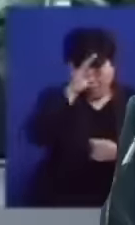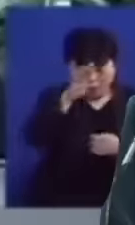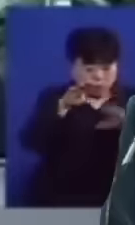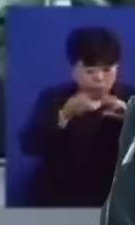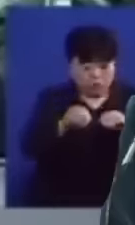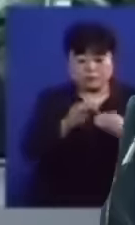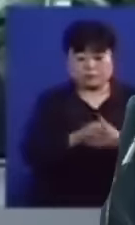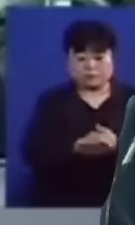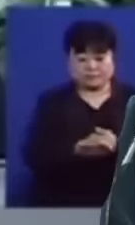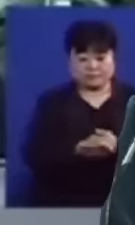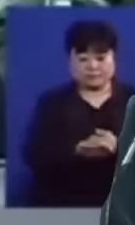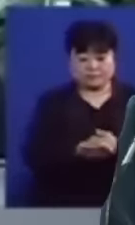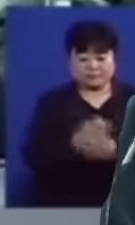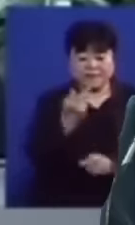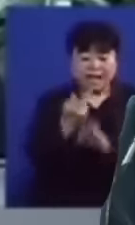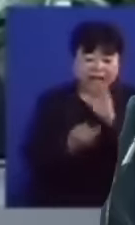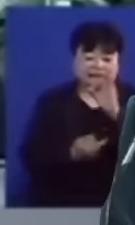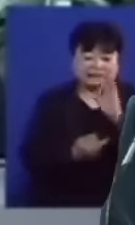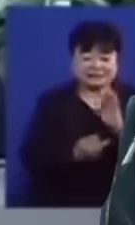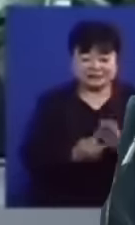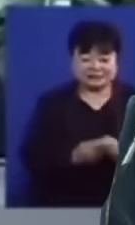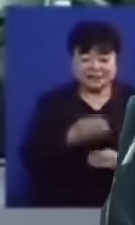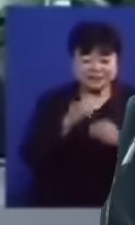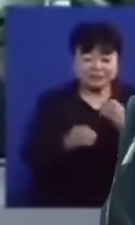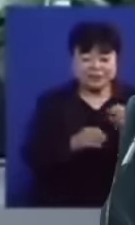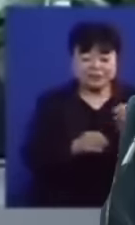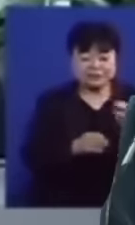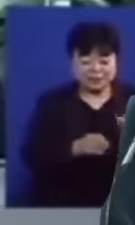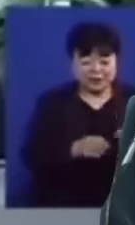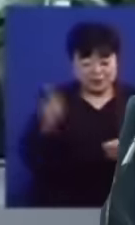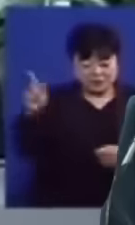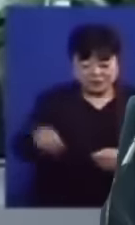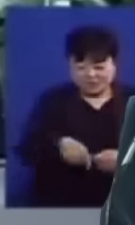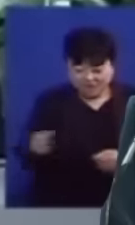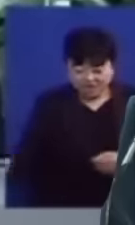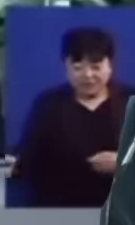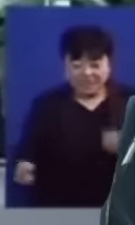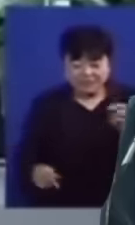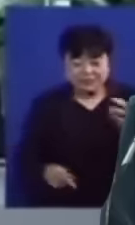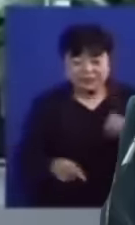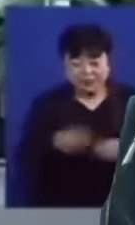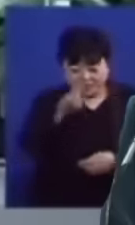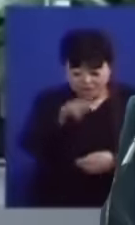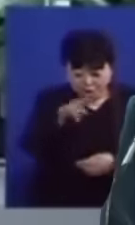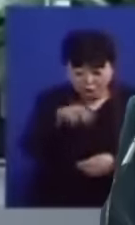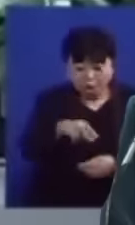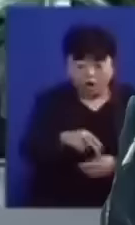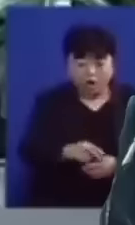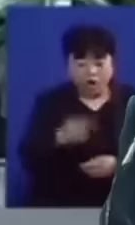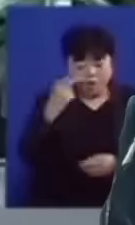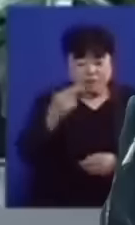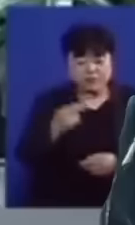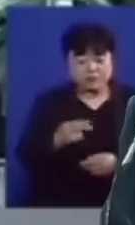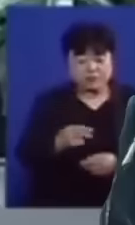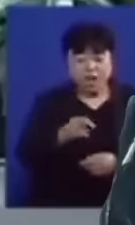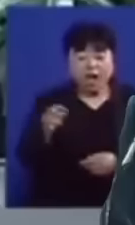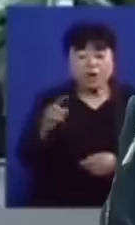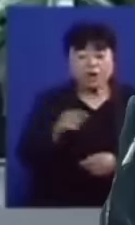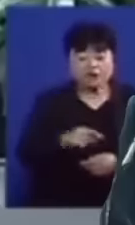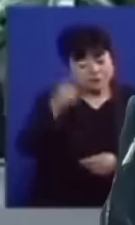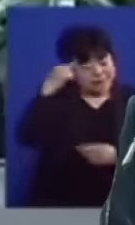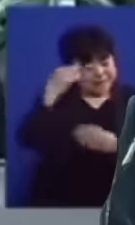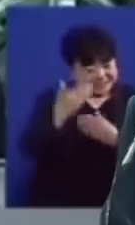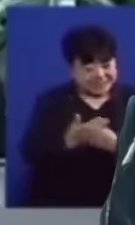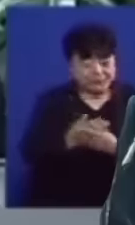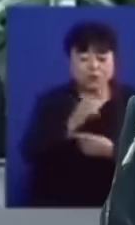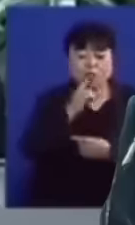나았다는 것입니다. 아침에 시편 23편 한번 읽고 저녁에 한번 읽게 했는데요. 미국의 하워드 켈리 박사도